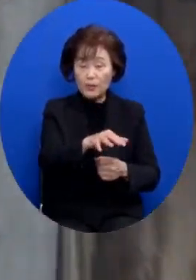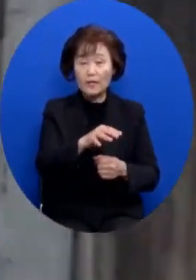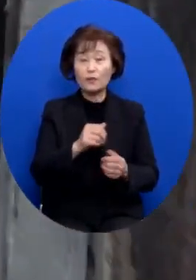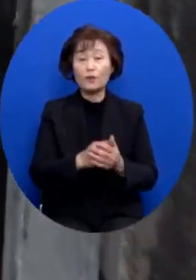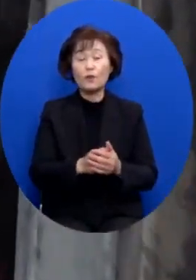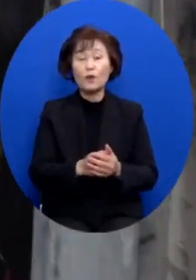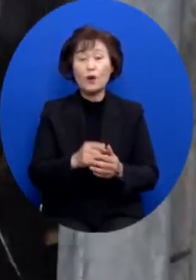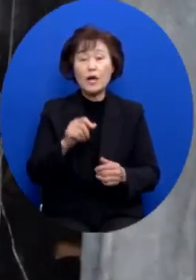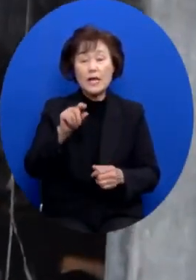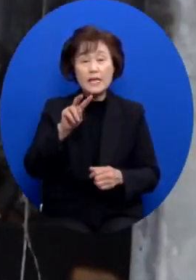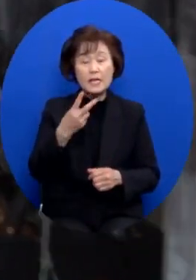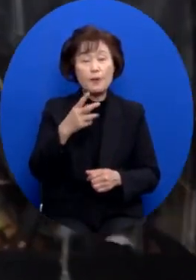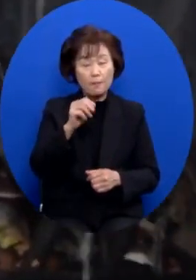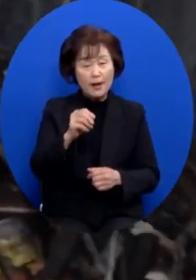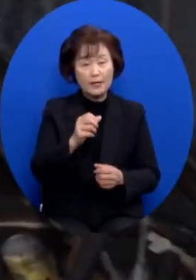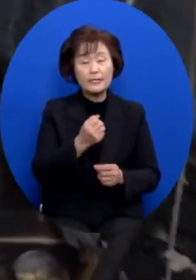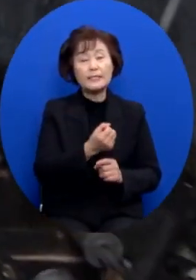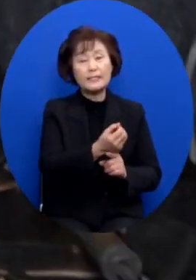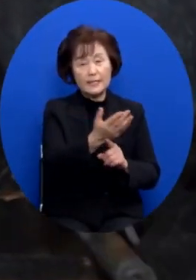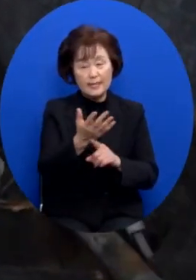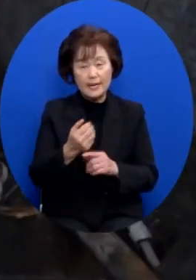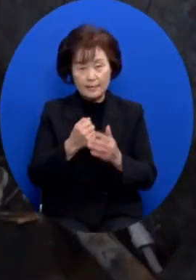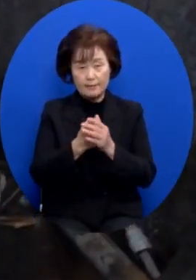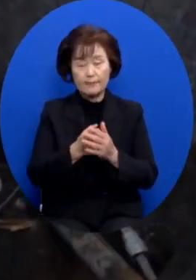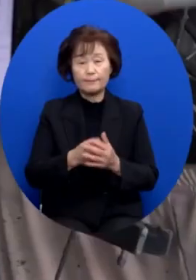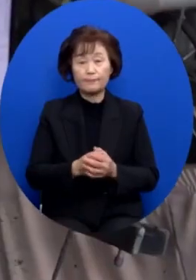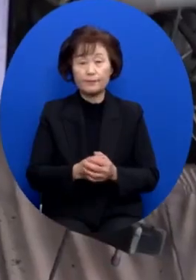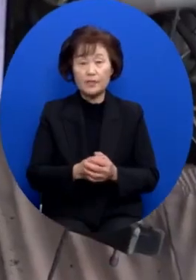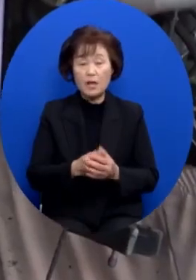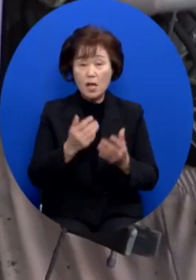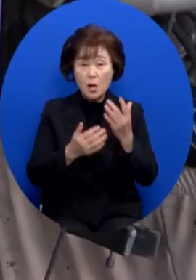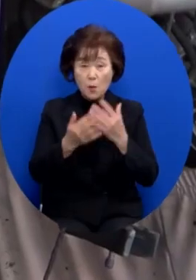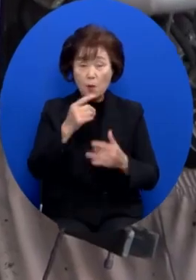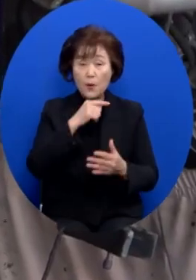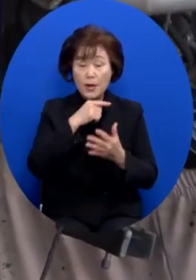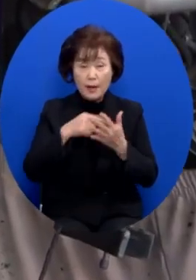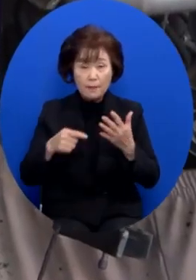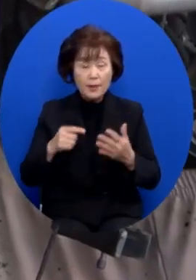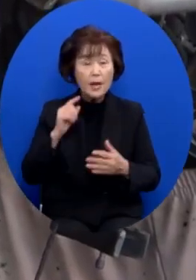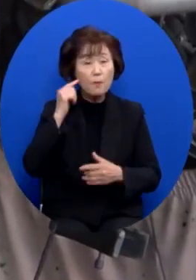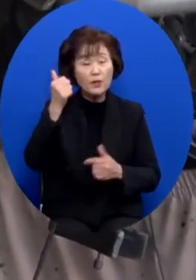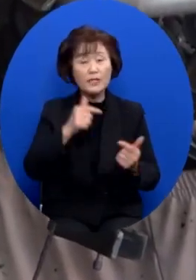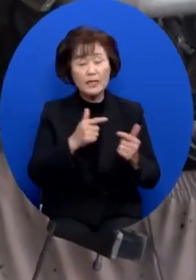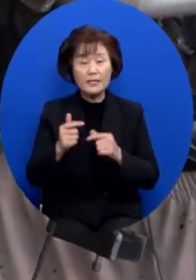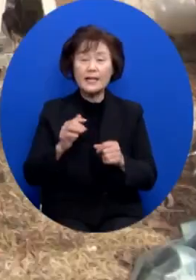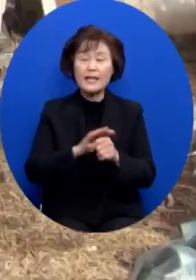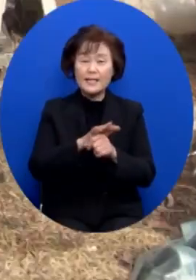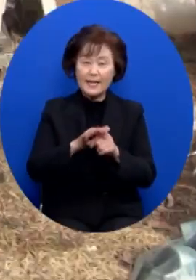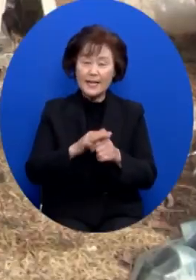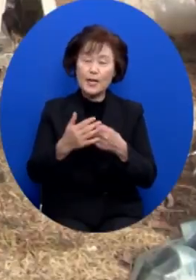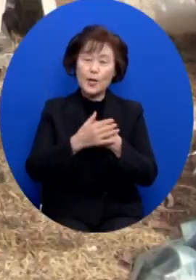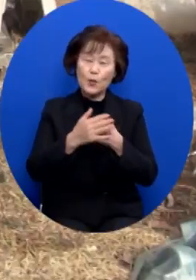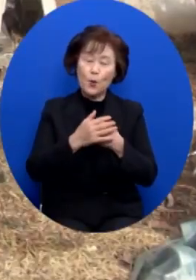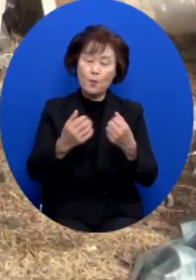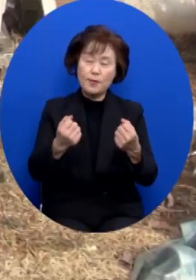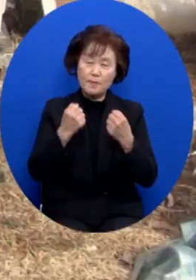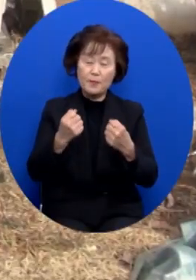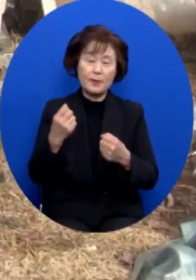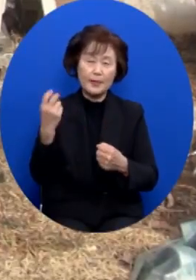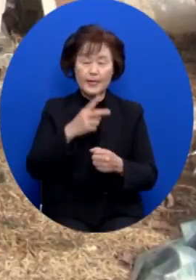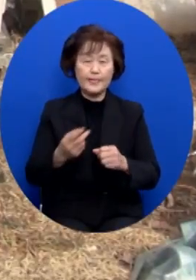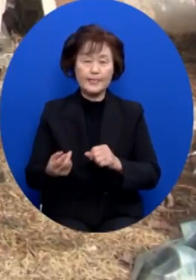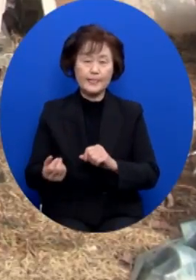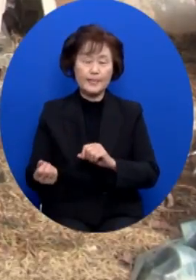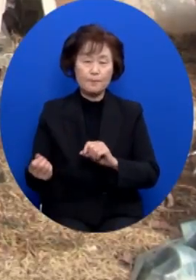목사에게도 200만 원을 전달하기로 했습니다 화재 피의 목회자들은 사랑의 손길에 힘입어 다시 일어서겠다